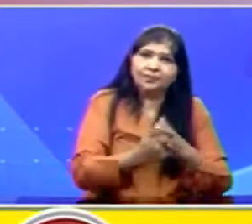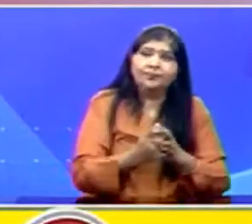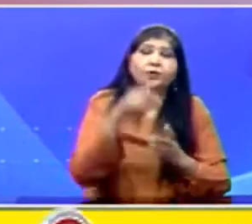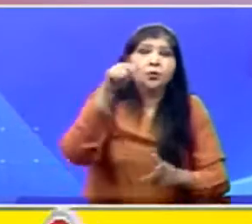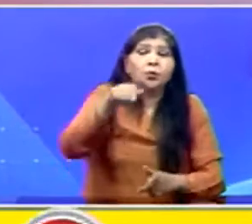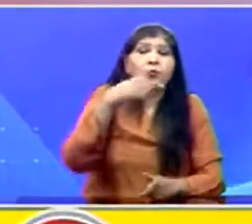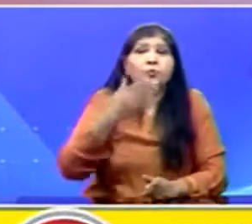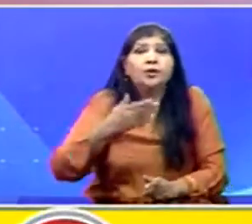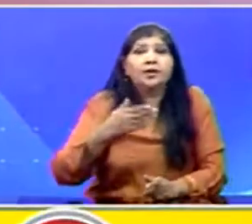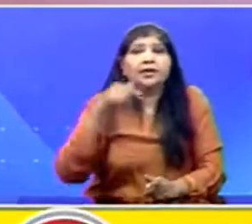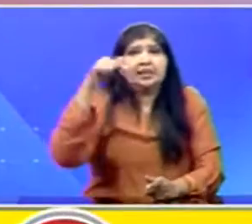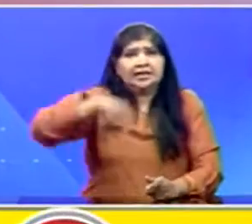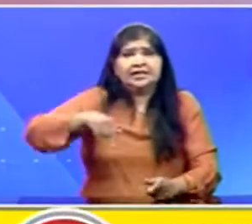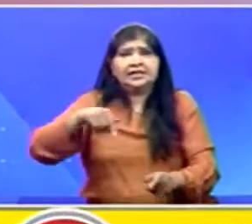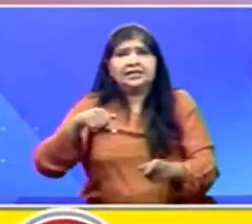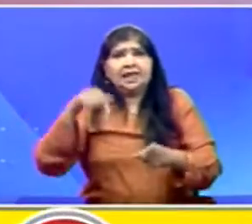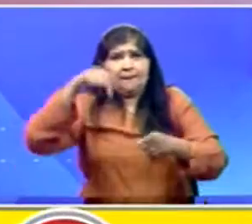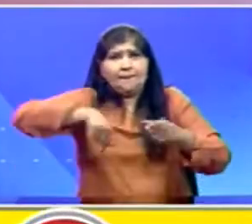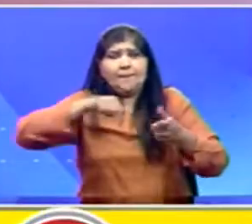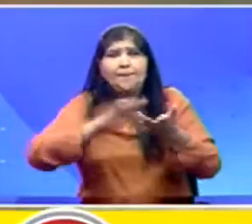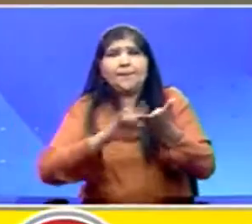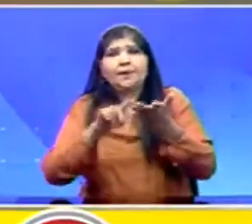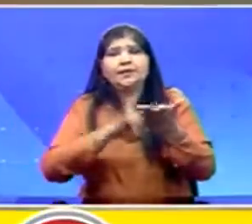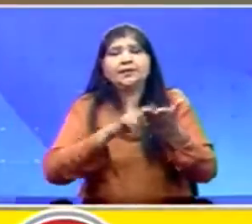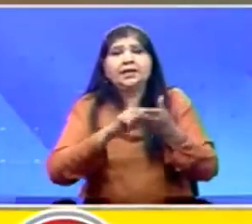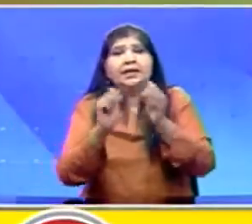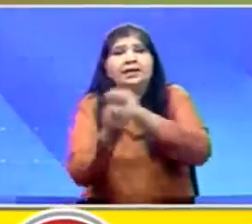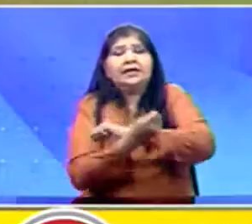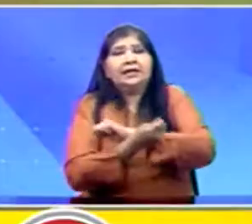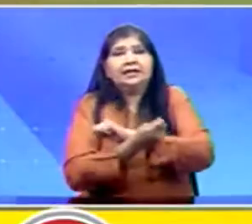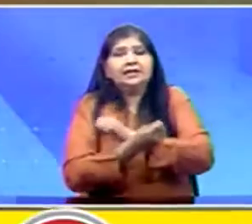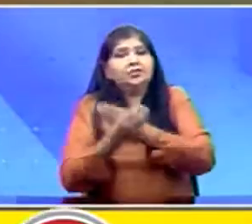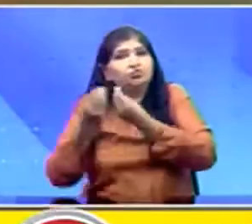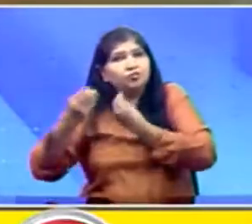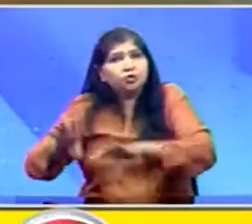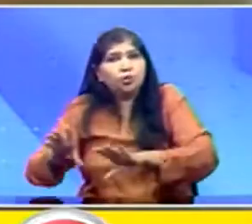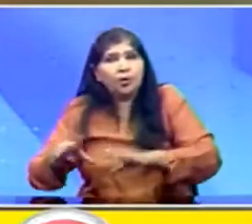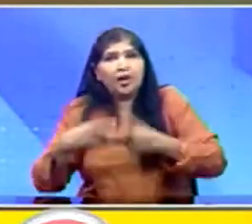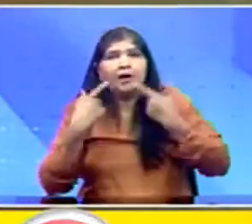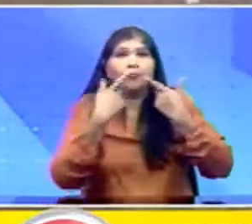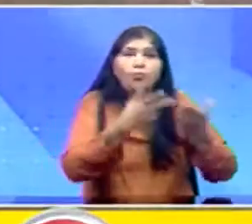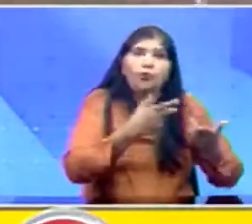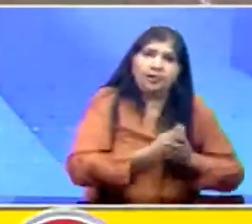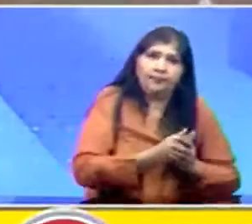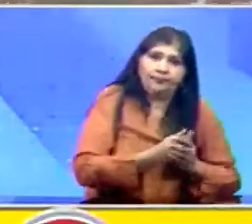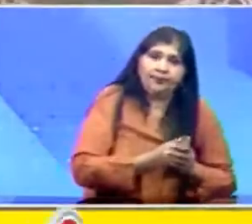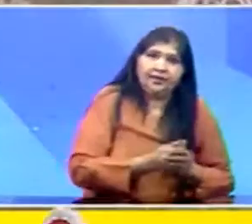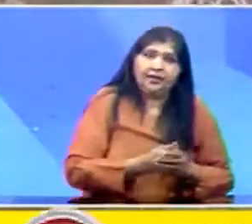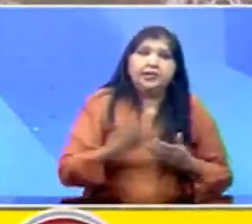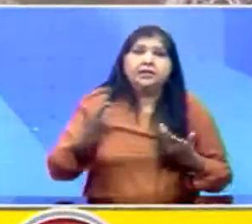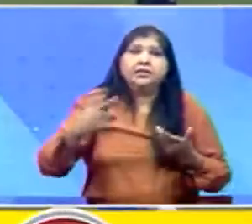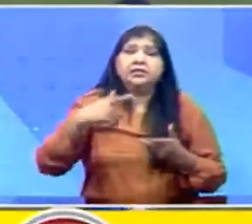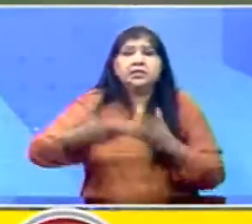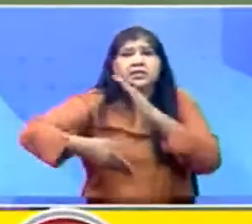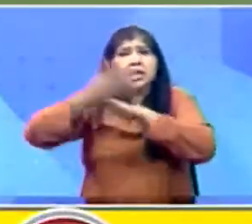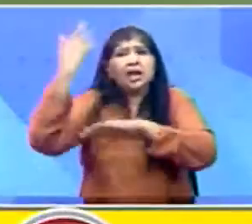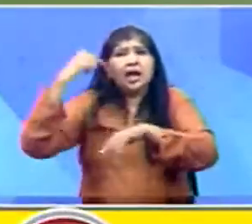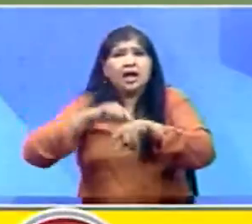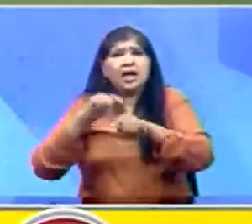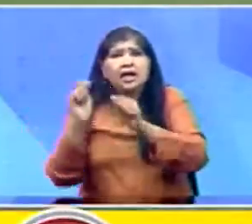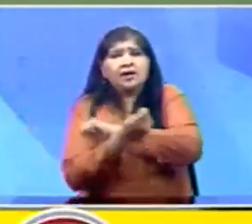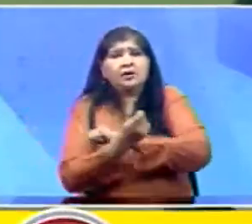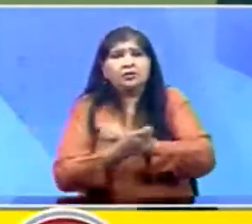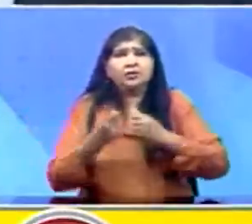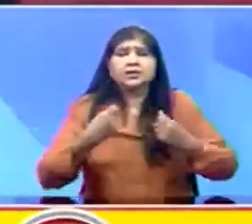उन्होंने इसी महिने क्रिकेड से सन्यास की गोश्णा की है जिसने कई खेल